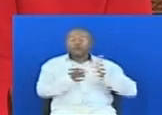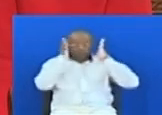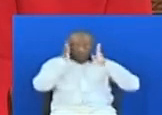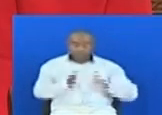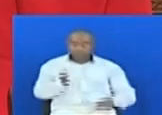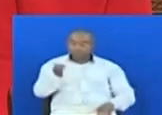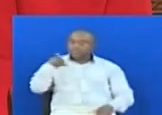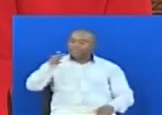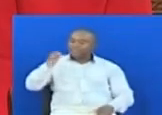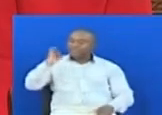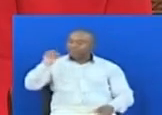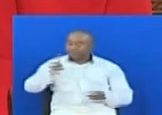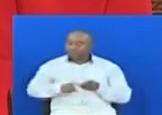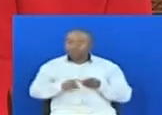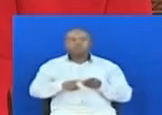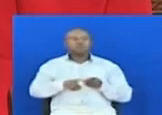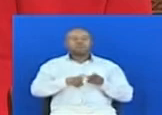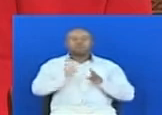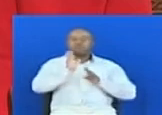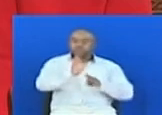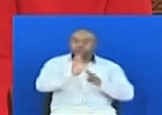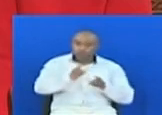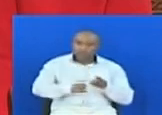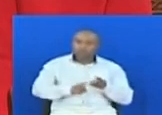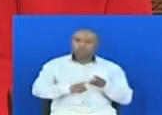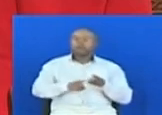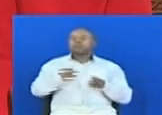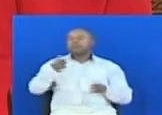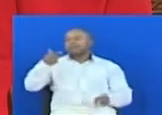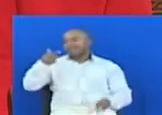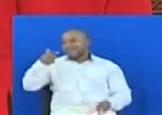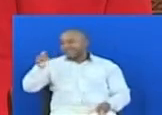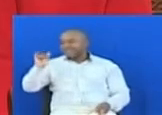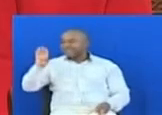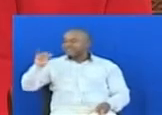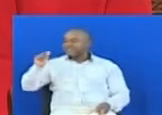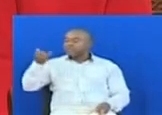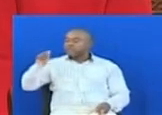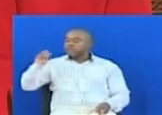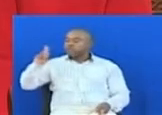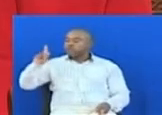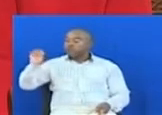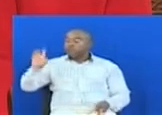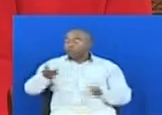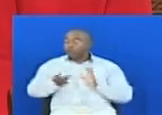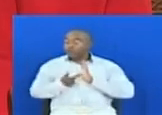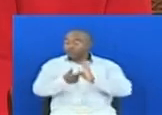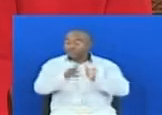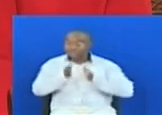Mheshimiwa Msukuma, Mama Tibaijuka walionyesha namna ya kupiga nyungu.